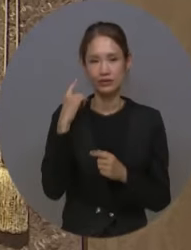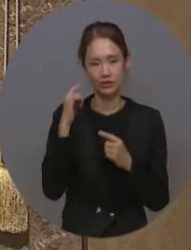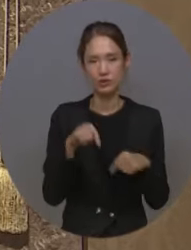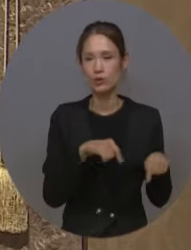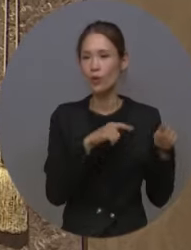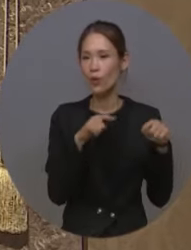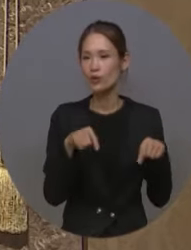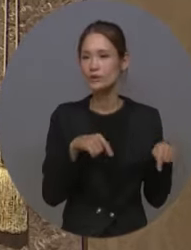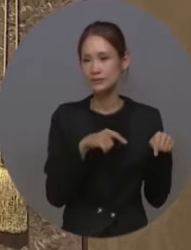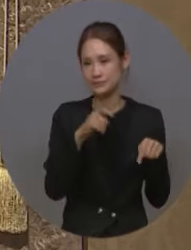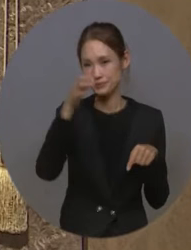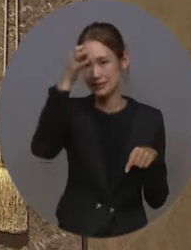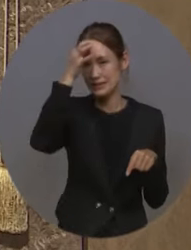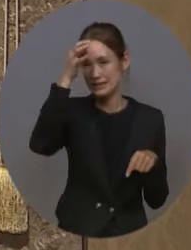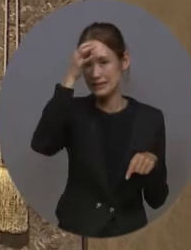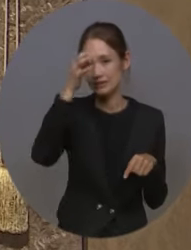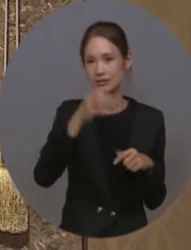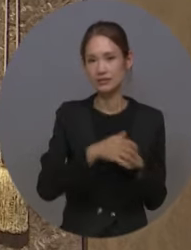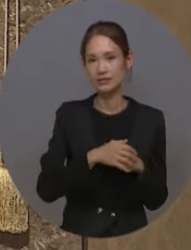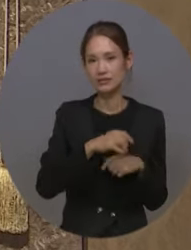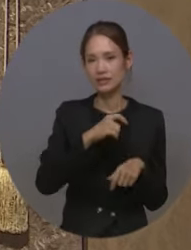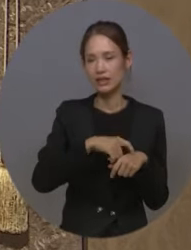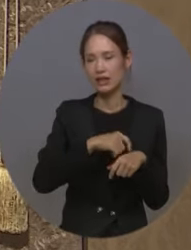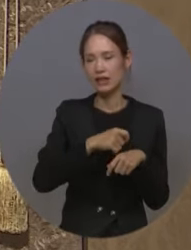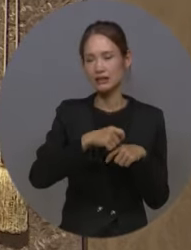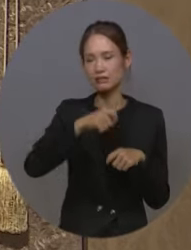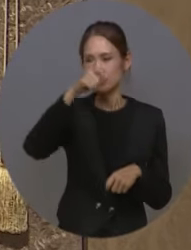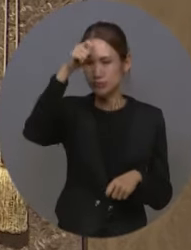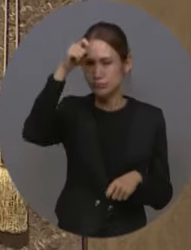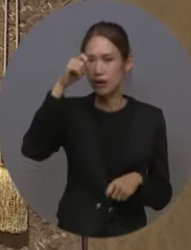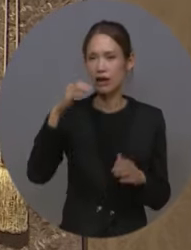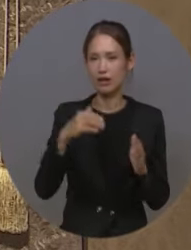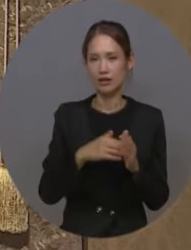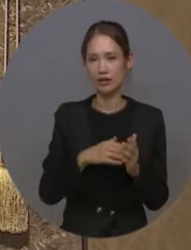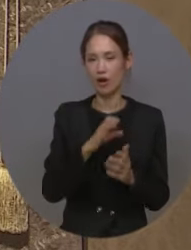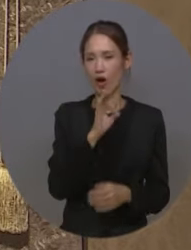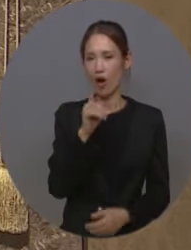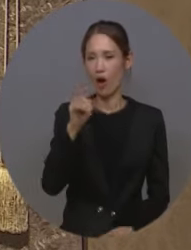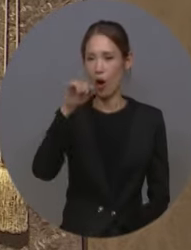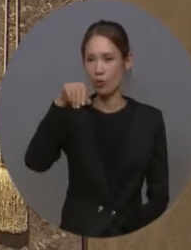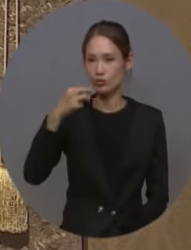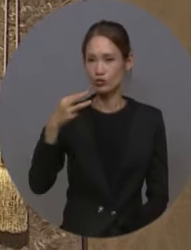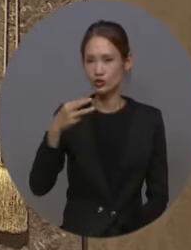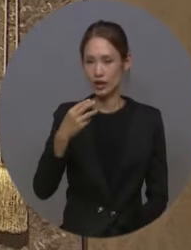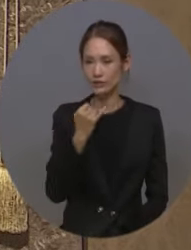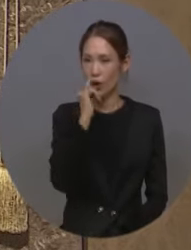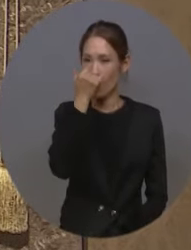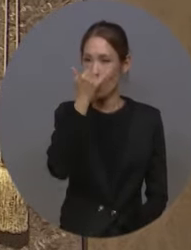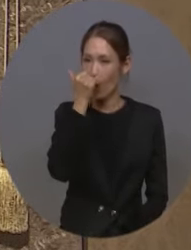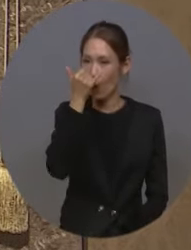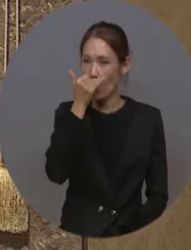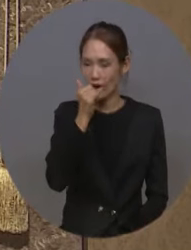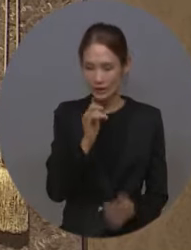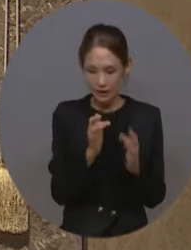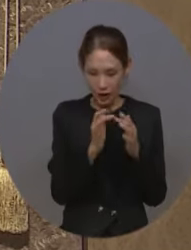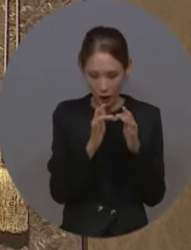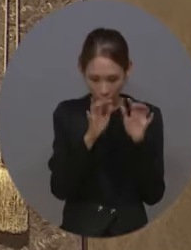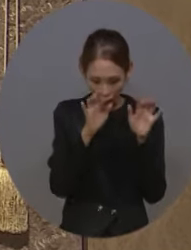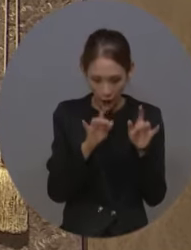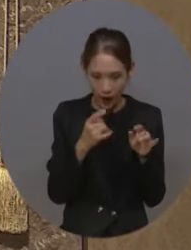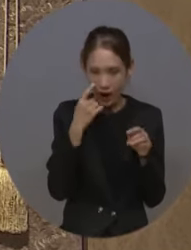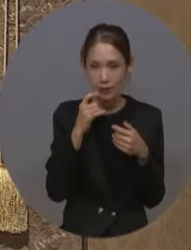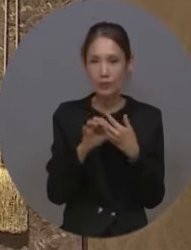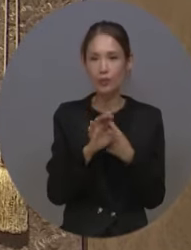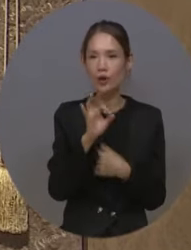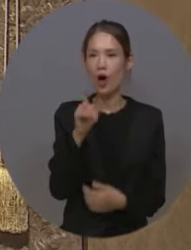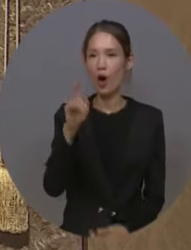그 다 들어 볼러 시간이 오래 걸리구요 그 어플을 위해서 코골이를 치면 후 고리를 녹음해 볼 수 있는